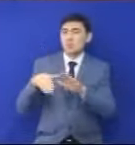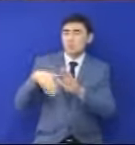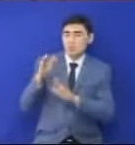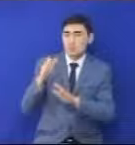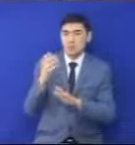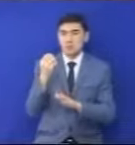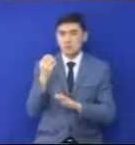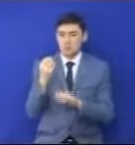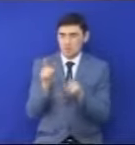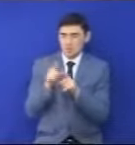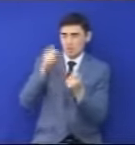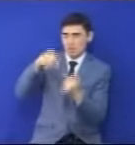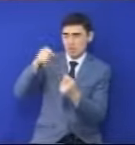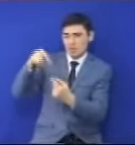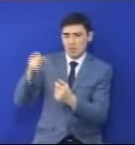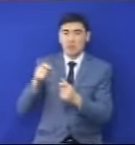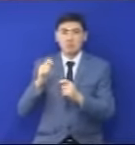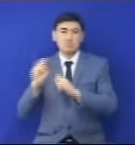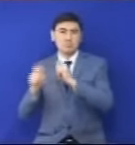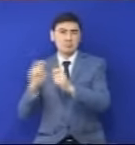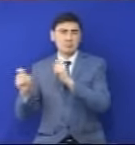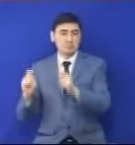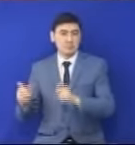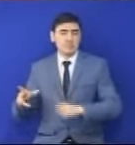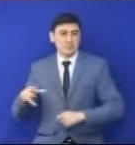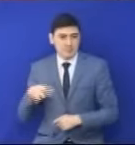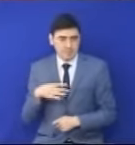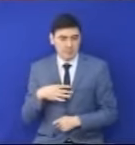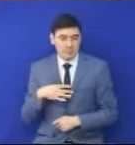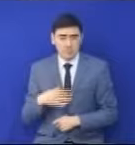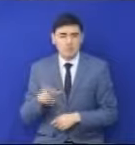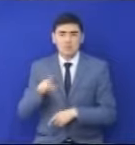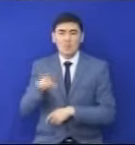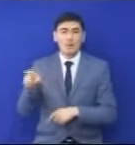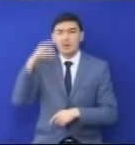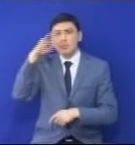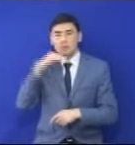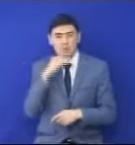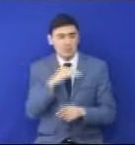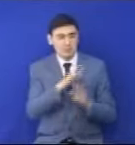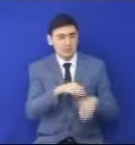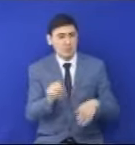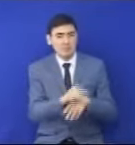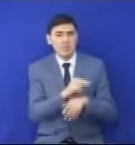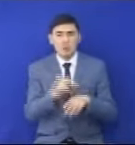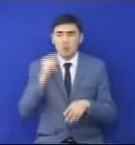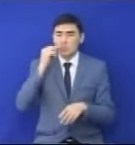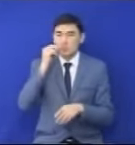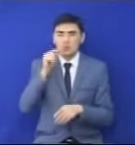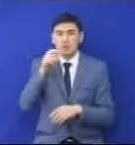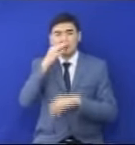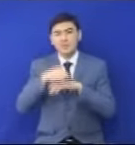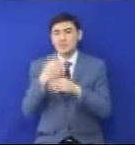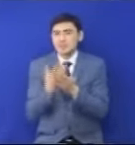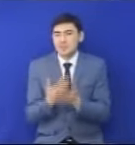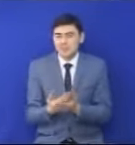даңқ сәті аталымдары бойынша марапатталды. Слеттің мақсаты отбасындағы бала тәрбиесінде ер адамның ролін арттыру.